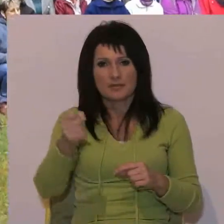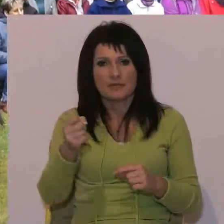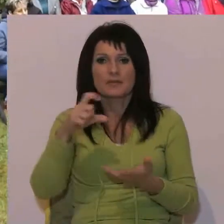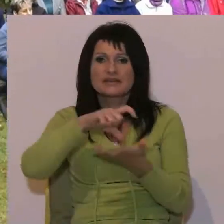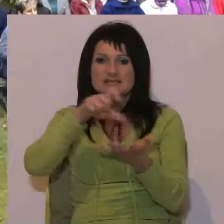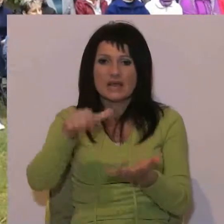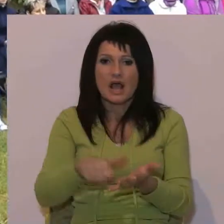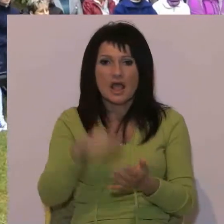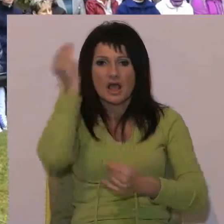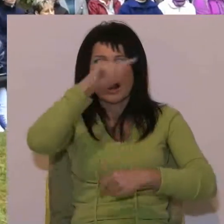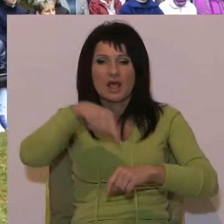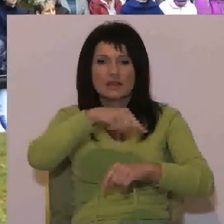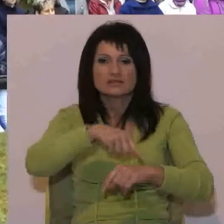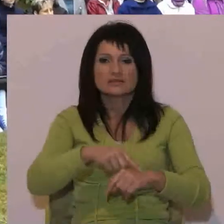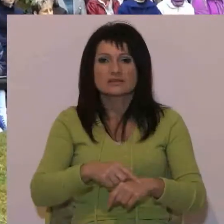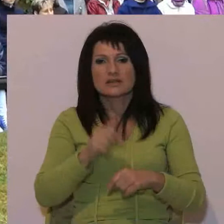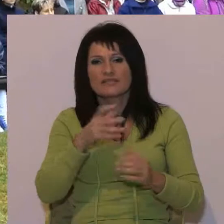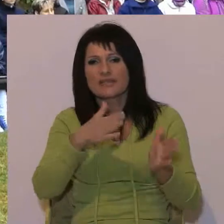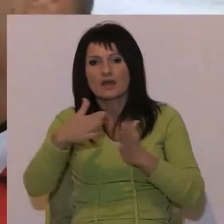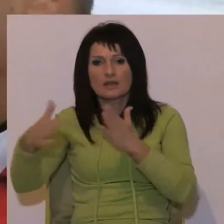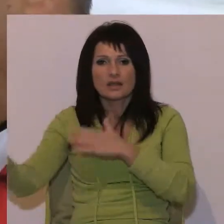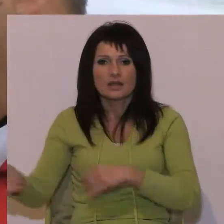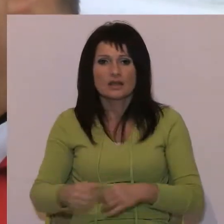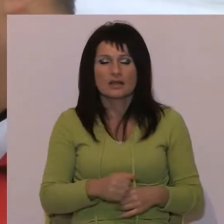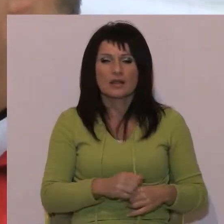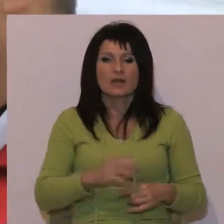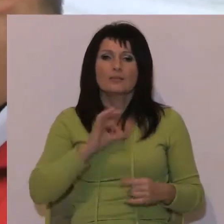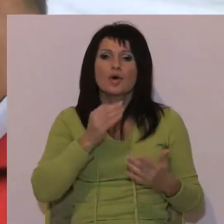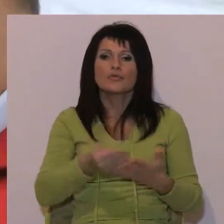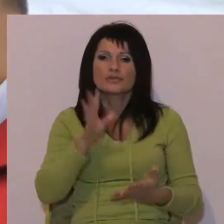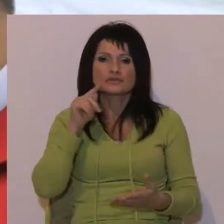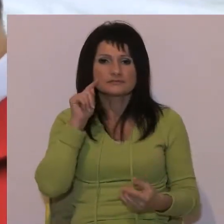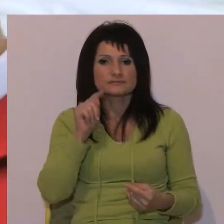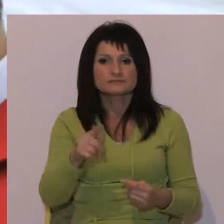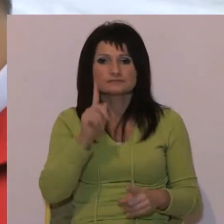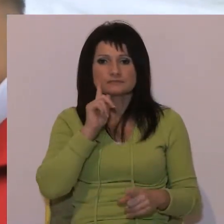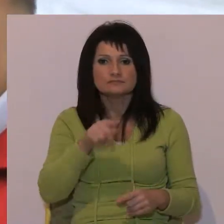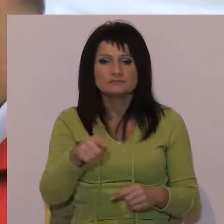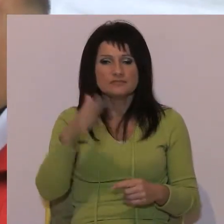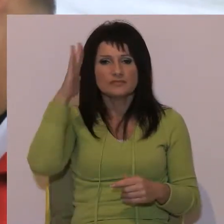salach lekcyjnych i tak dalej, i tak dalej. Moi drodzy, tak mi się właśnie to